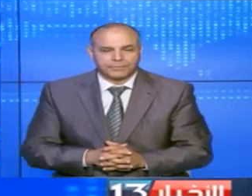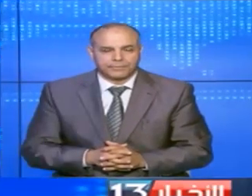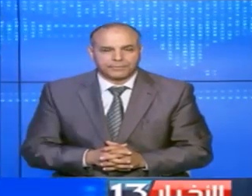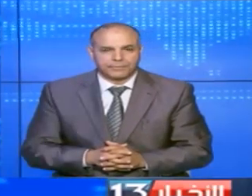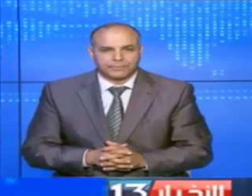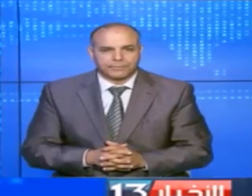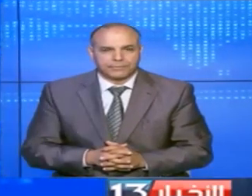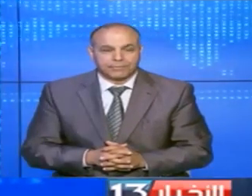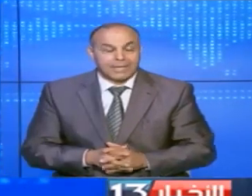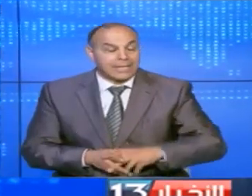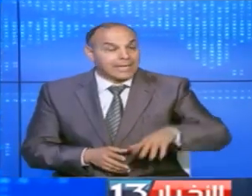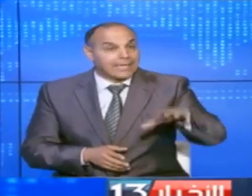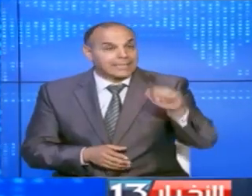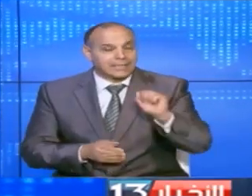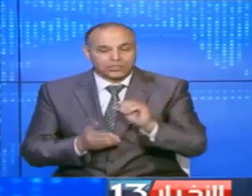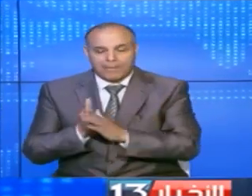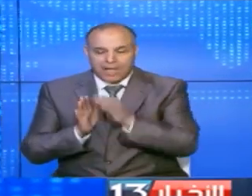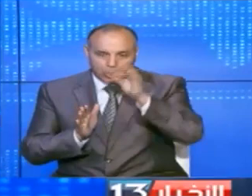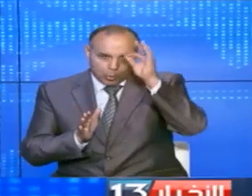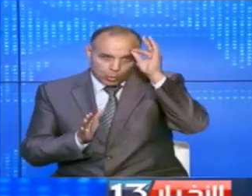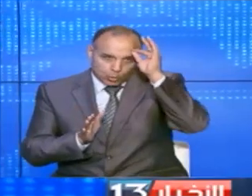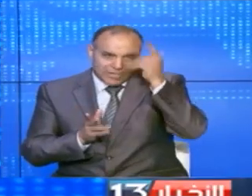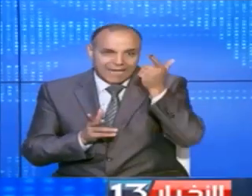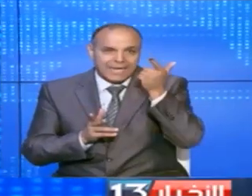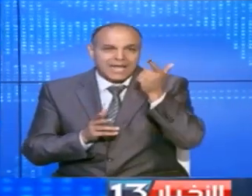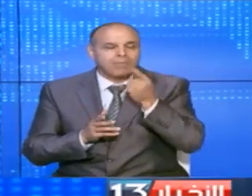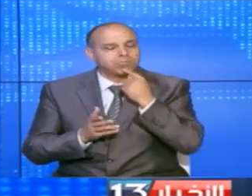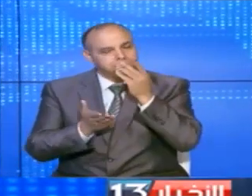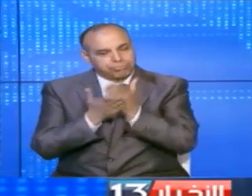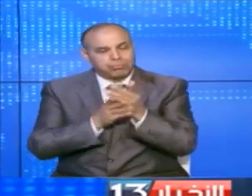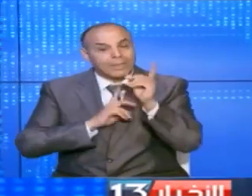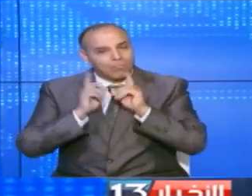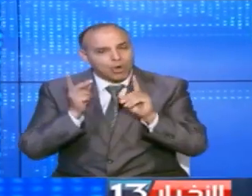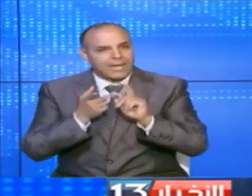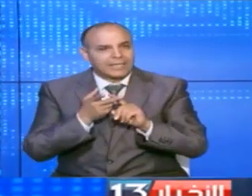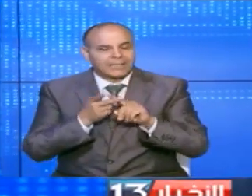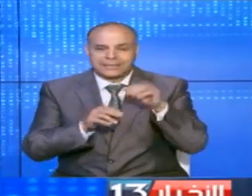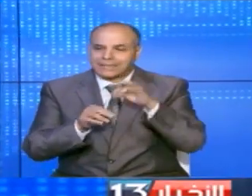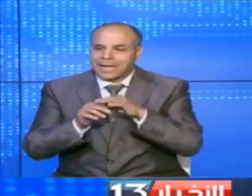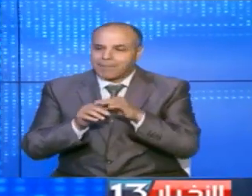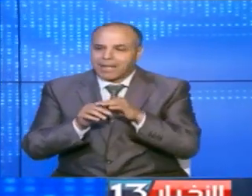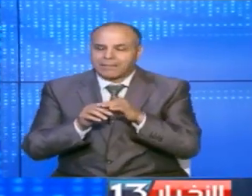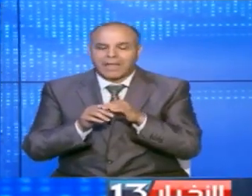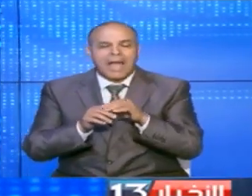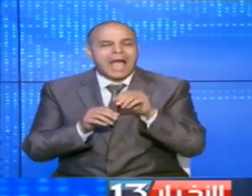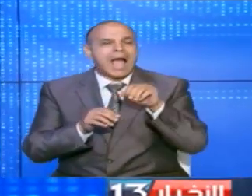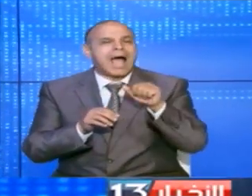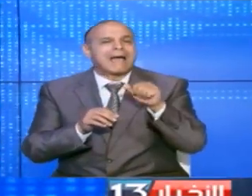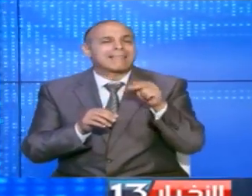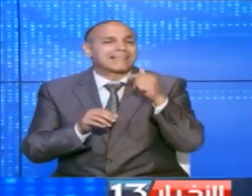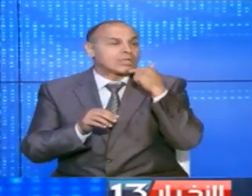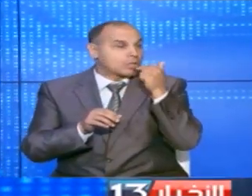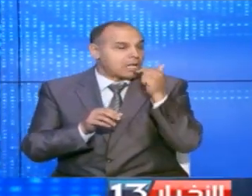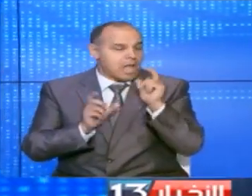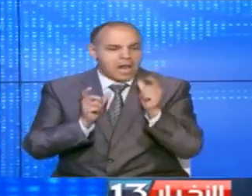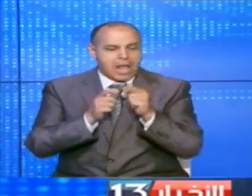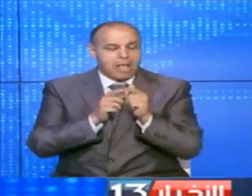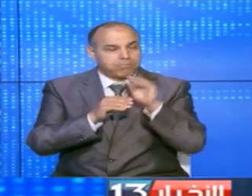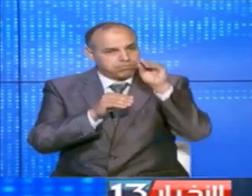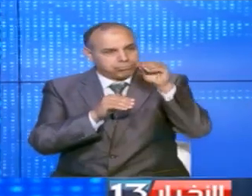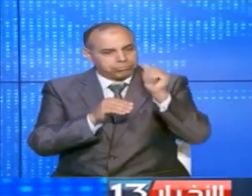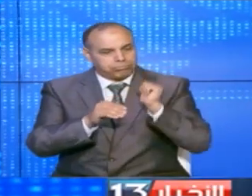دعت الجمعيه التونسيه من اجل نزاهه وديمقراطيه الانتخابات عديد دعت الهيئه العليا المستقله